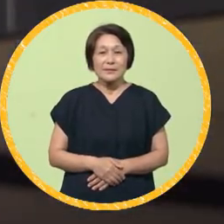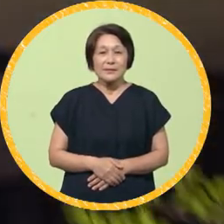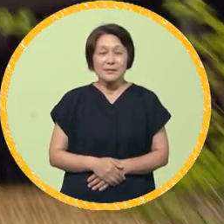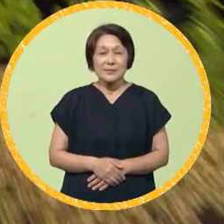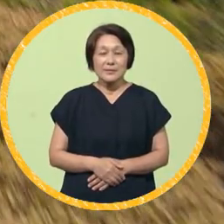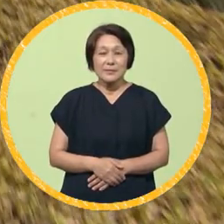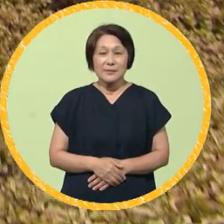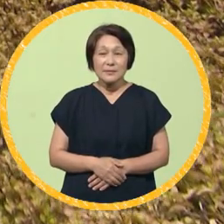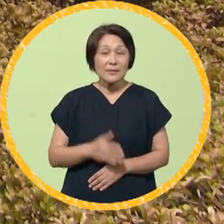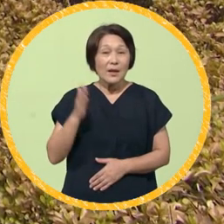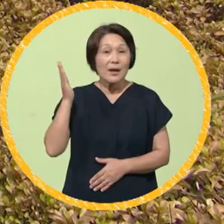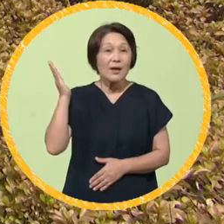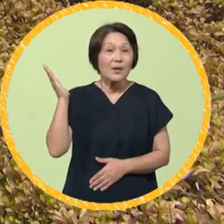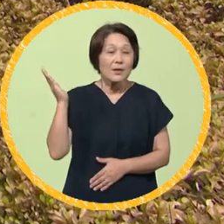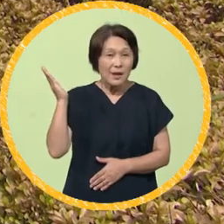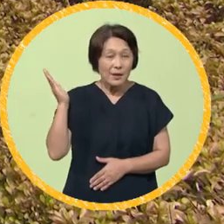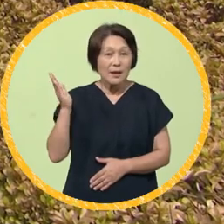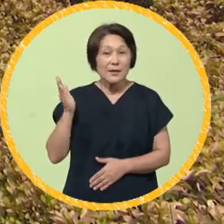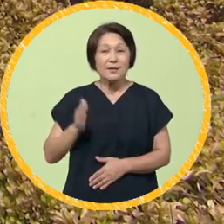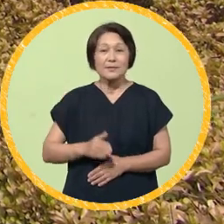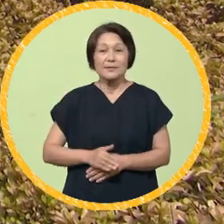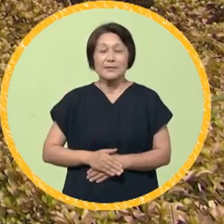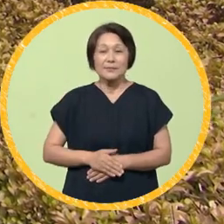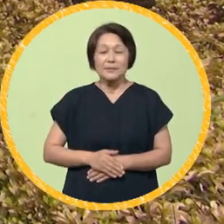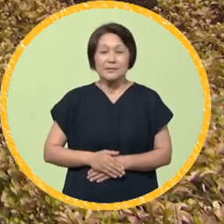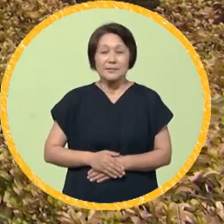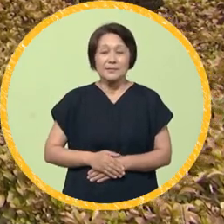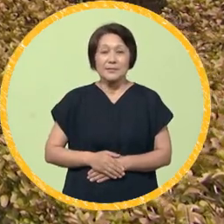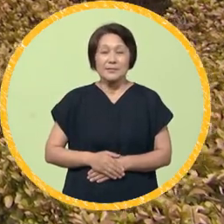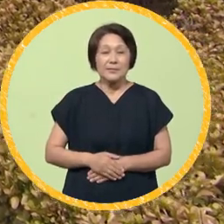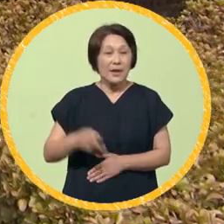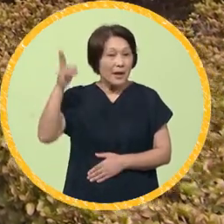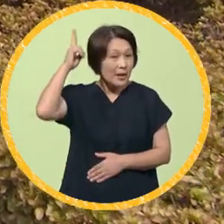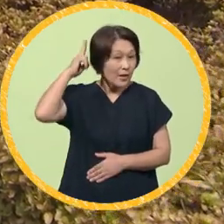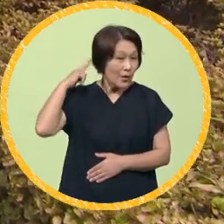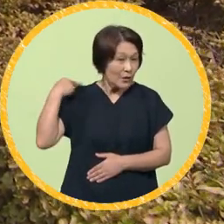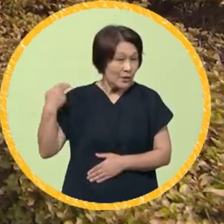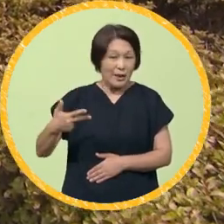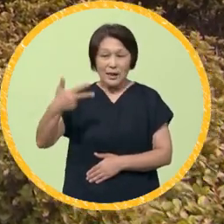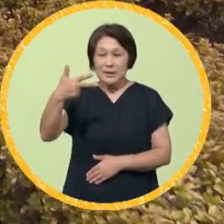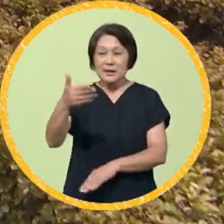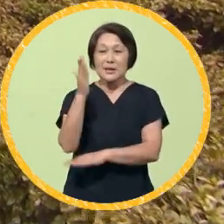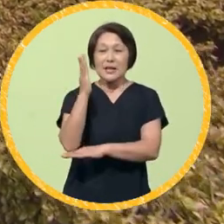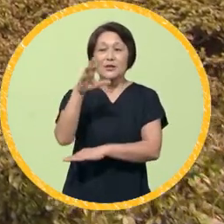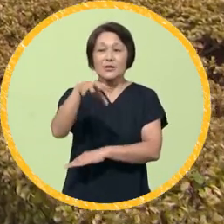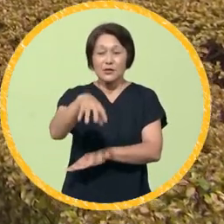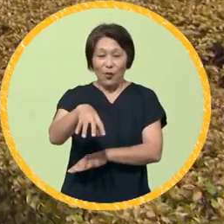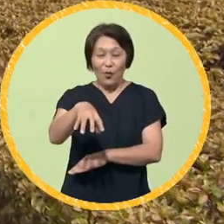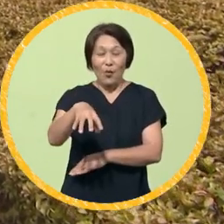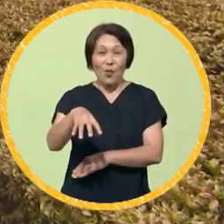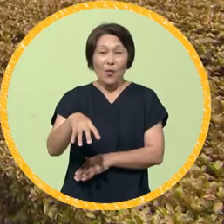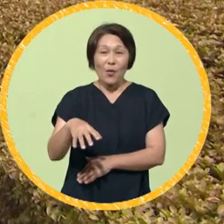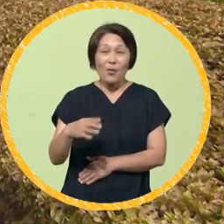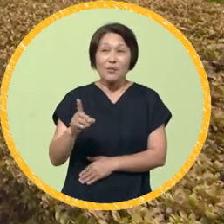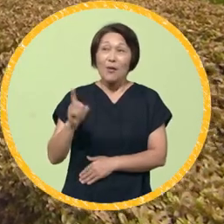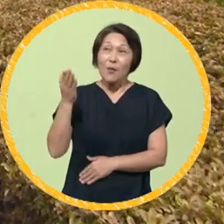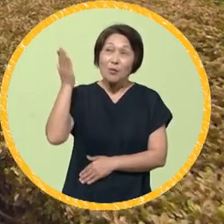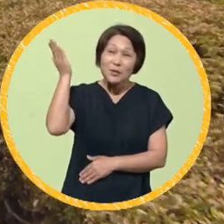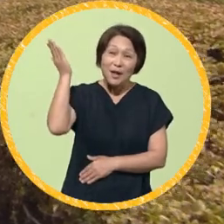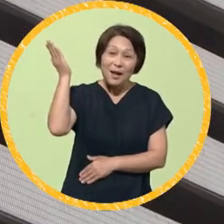もう一つの宴を体験する前に、くまいちゃんが訪ねたのは横須賀市役所。 ありましたよ。 どうした